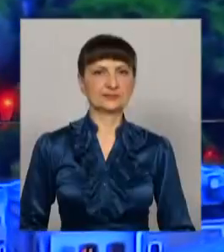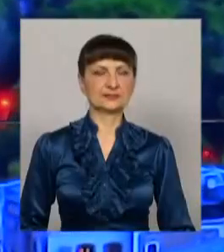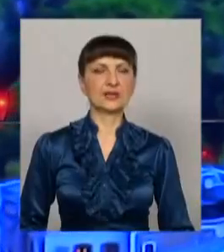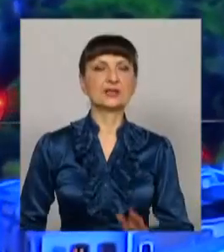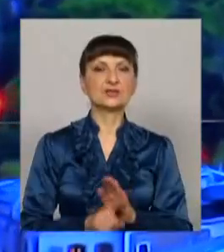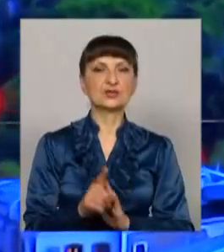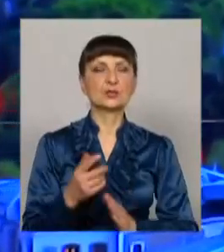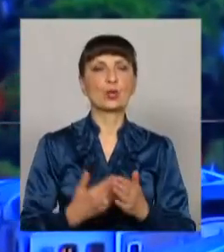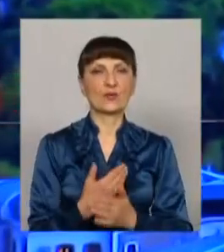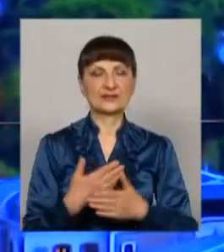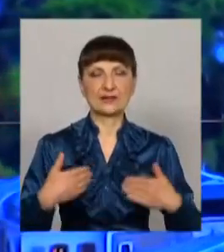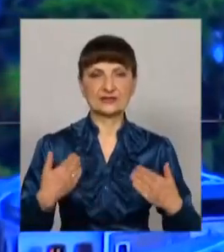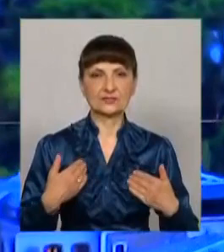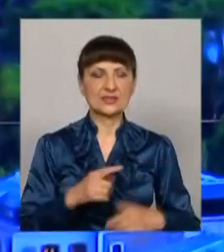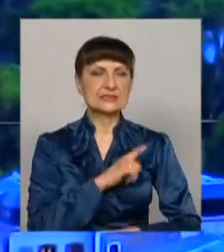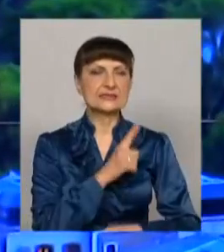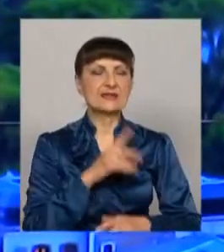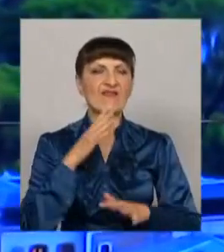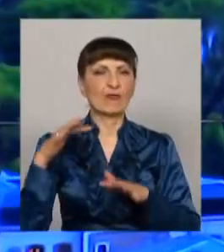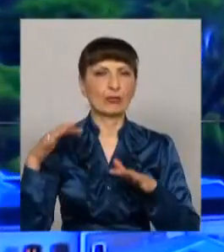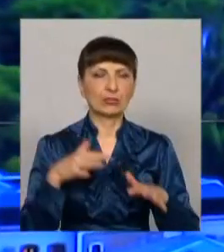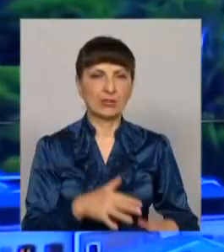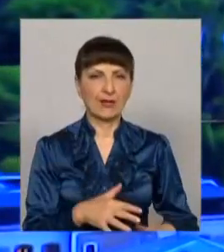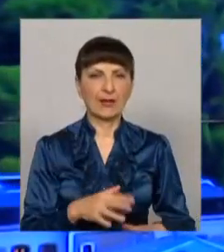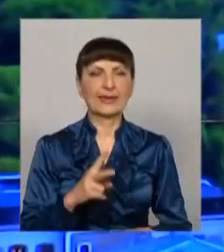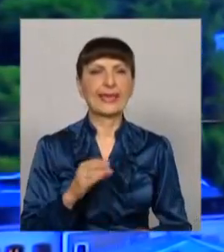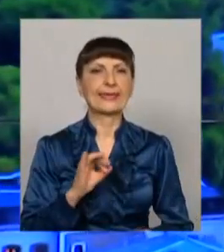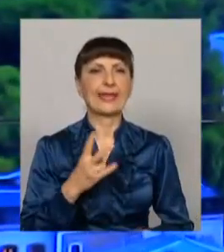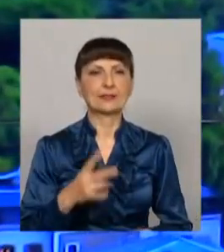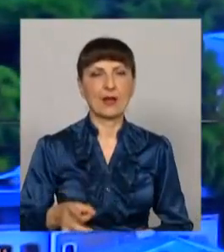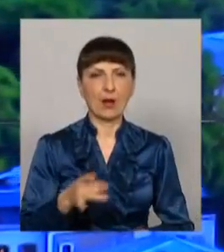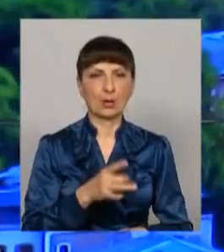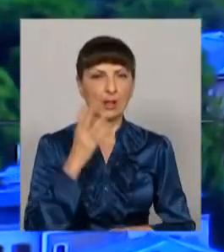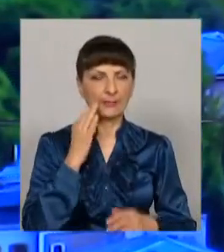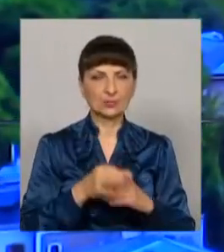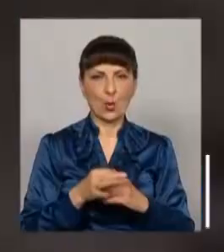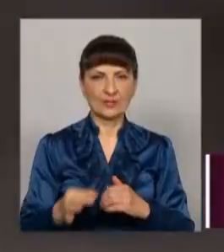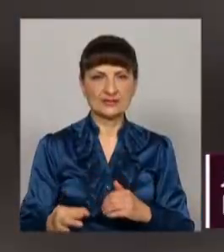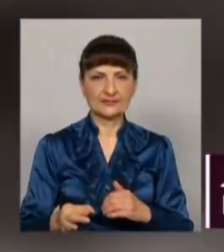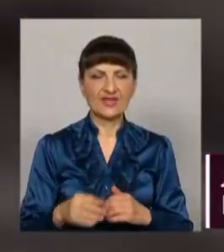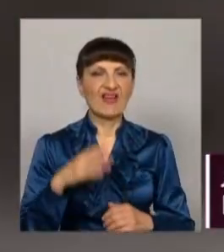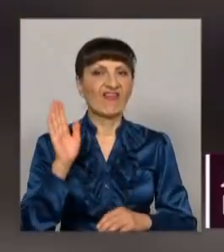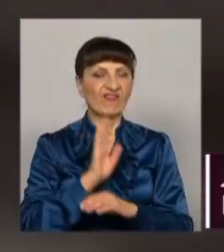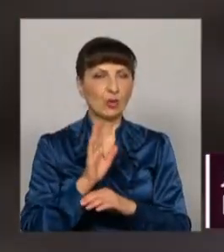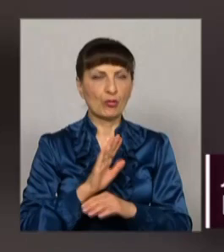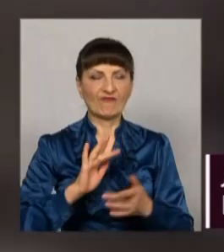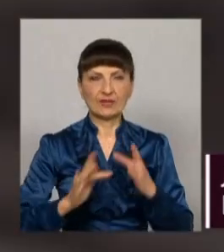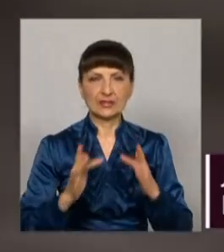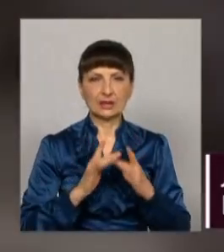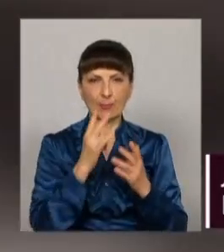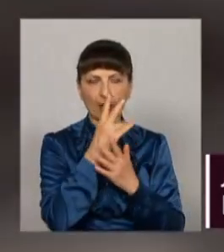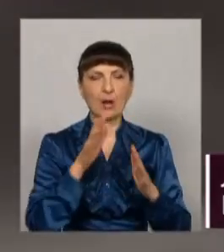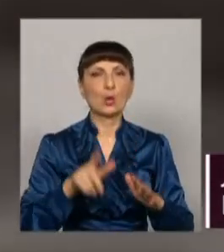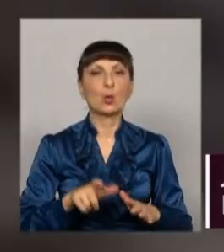Начинаем выпуск. Мощный поток воды обрушился на населенные пункты Кегенского района Алматинской области. Видео в социальных сетях публикуют